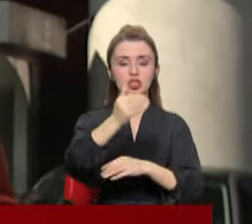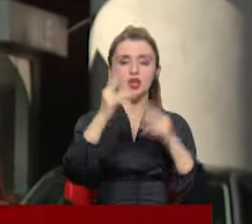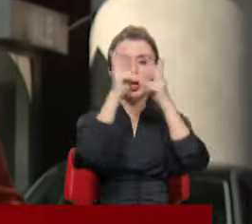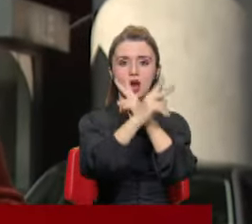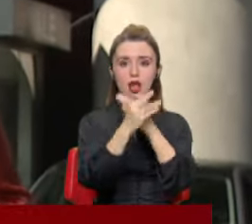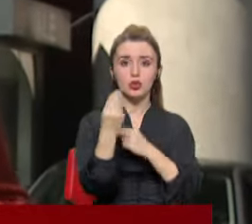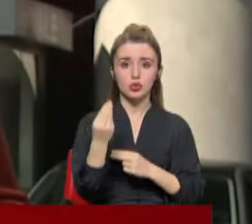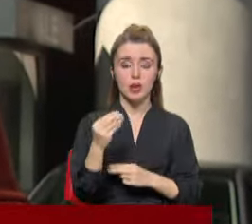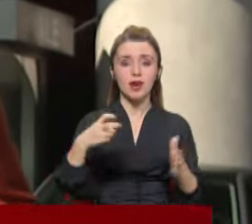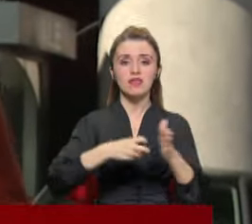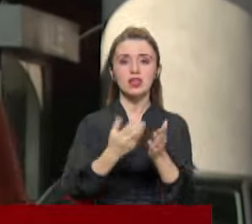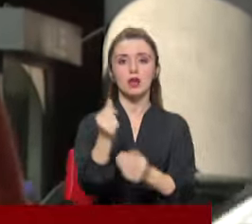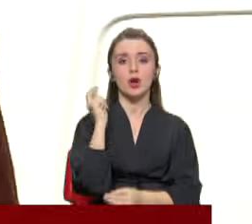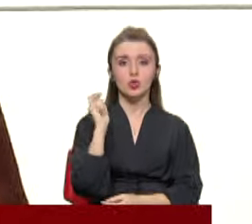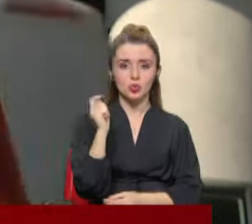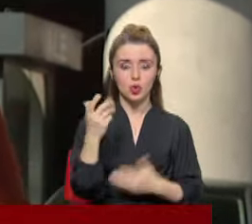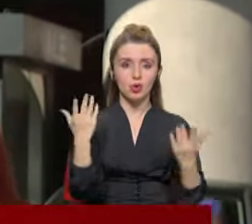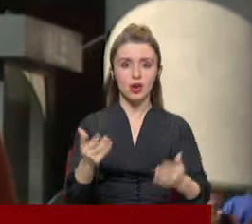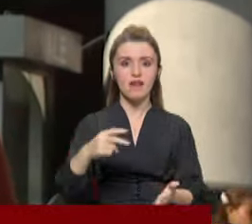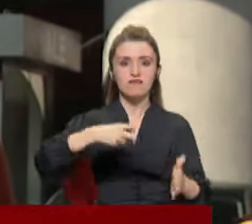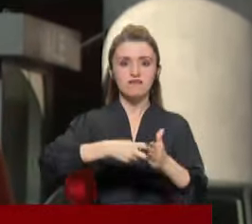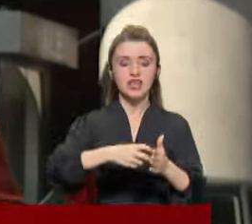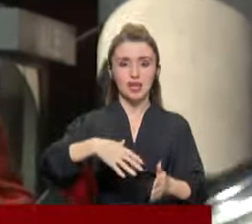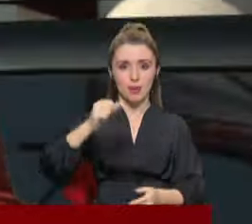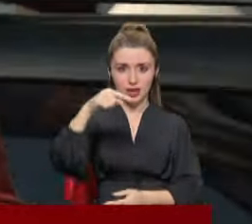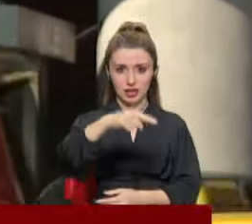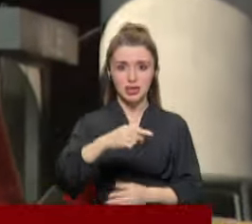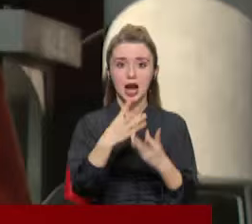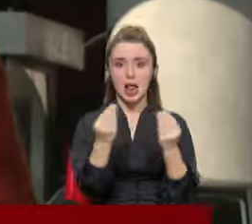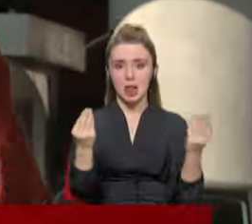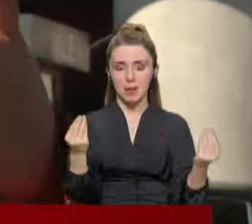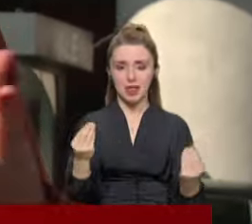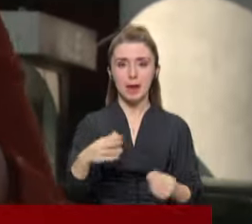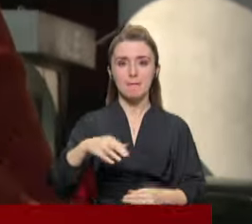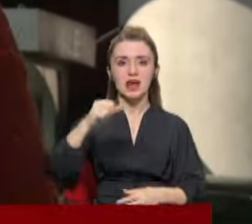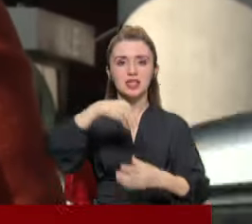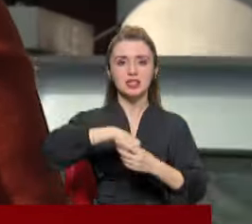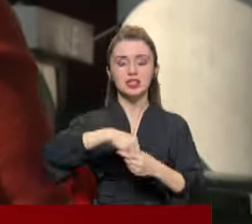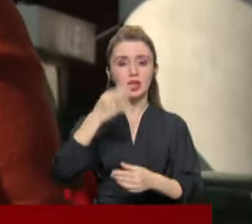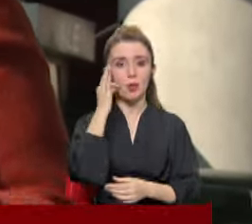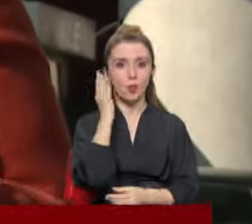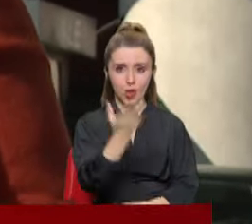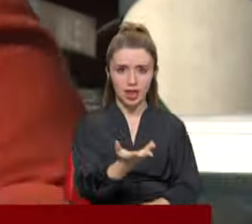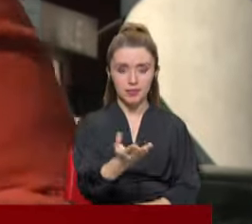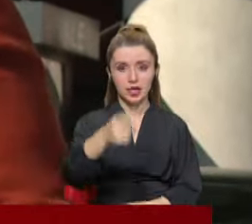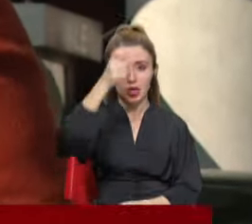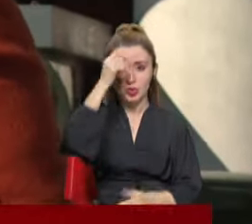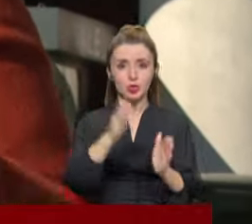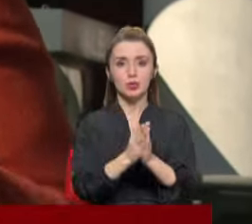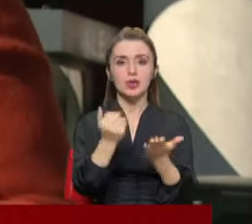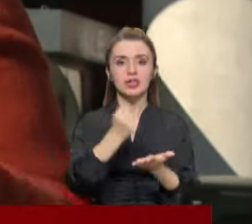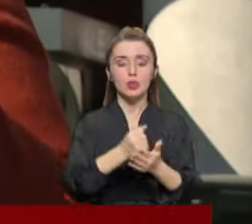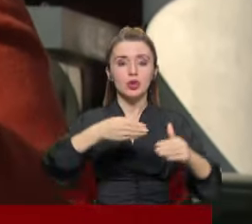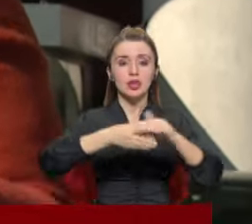ama vize almak zor. Öyle ki vize merkezleri kalabalık. Merkezlerde durum böyleyken Türk